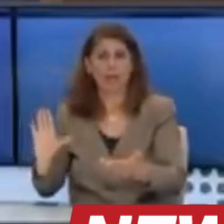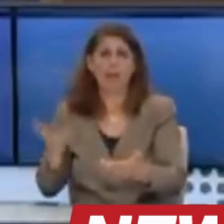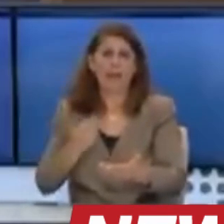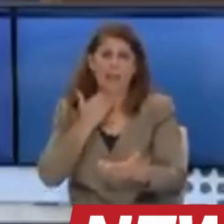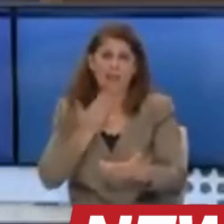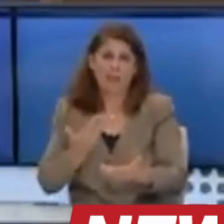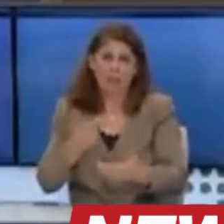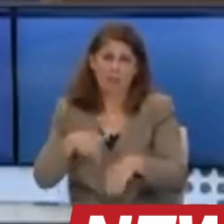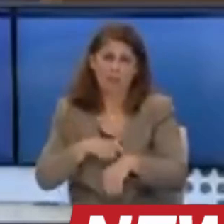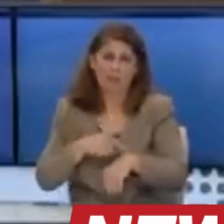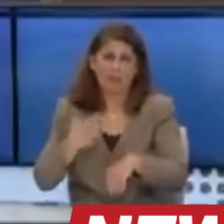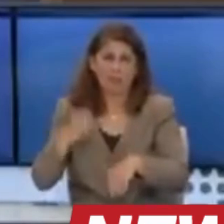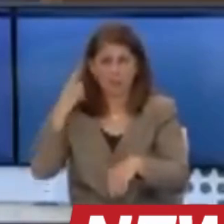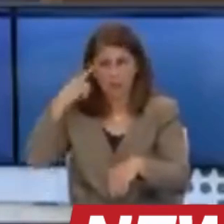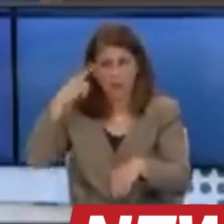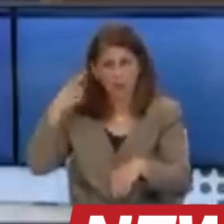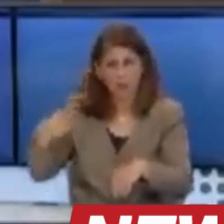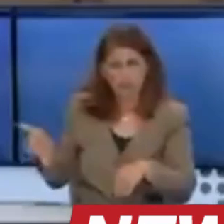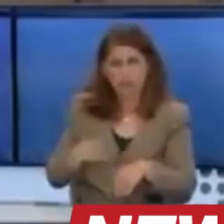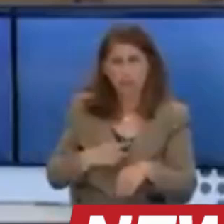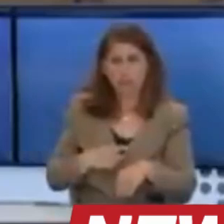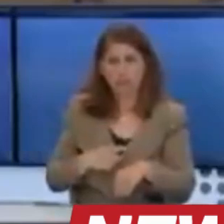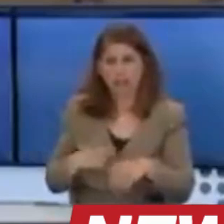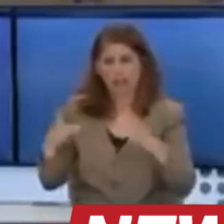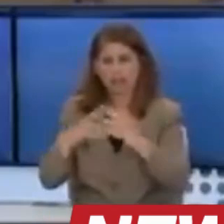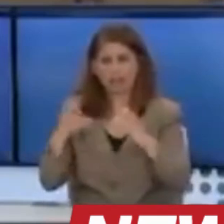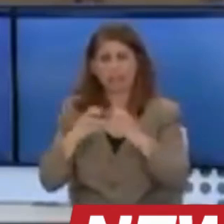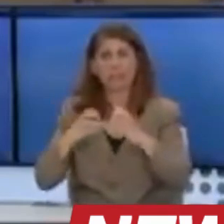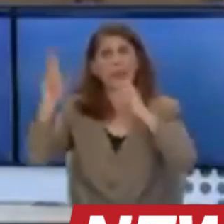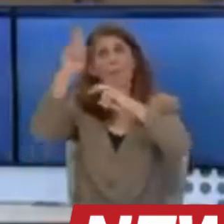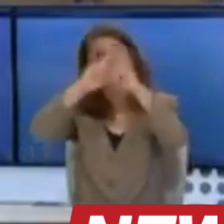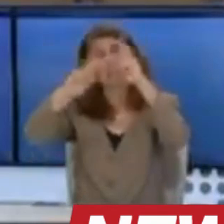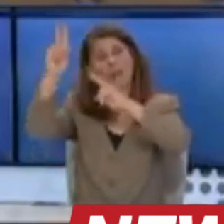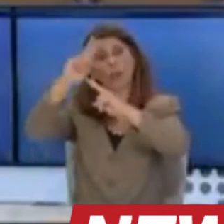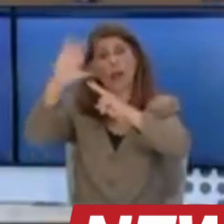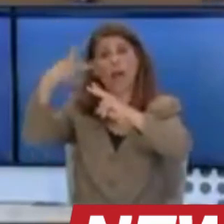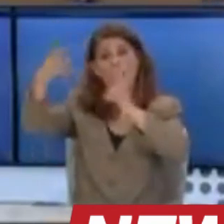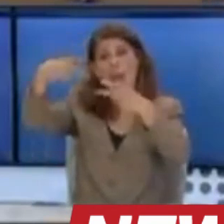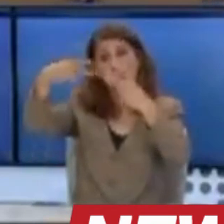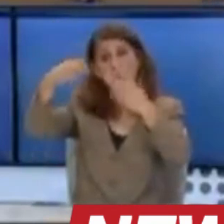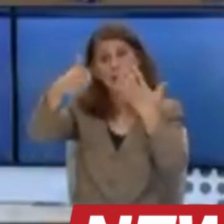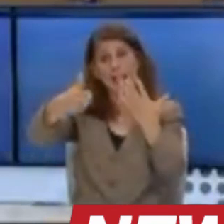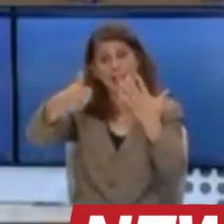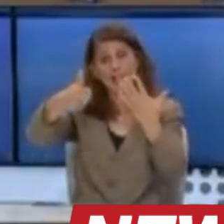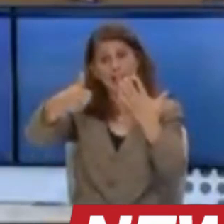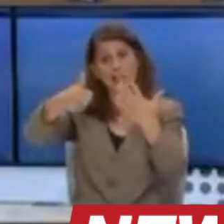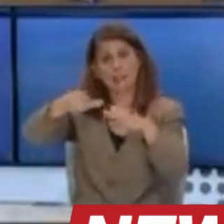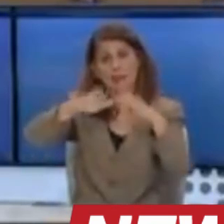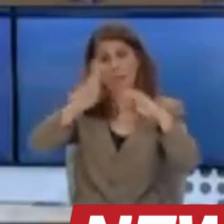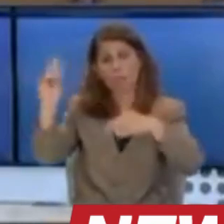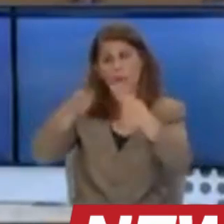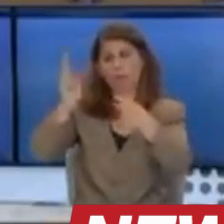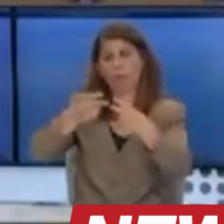στιγμή να έχουμε διαφορετικές απόψεις και να τσακώνονται μετεωρολόγοι για το αν ο άνεμος ήταν 6 μποφόρ ή